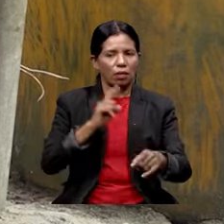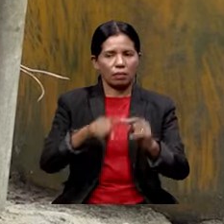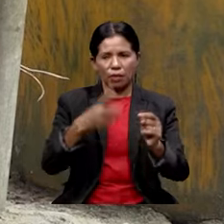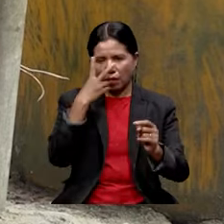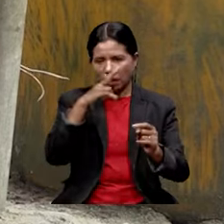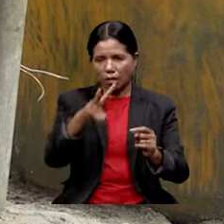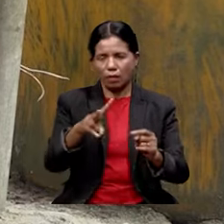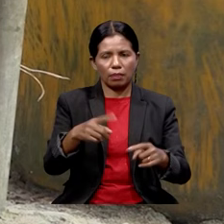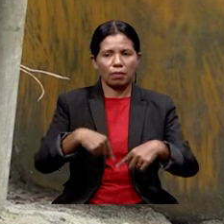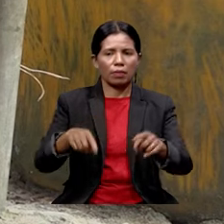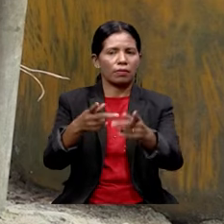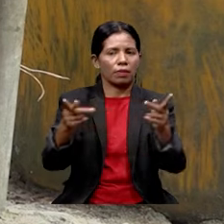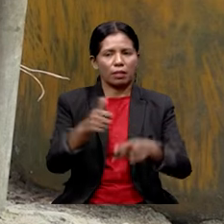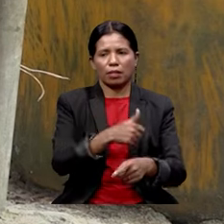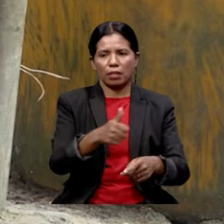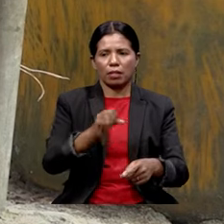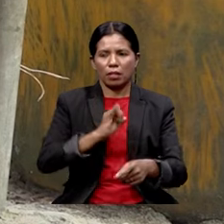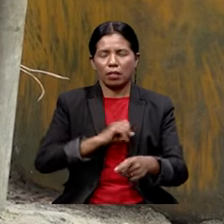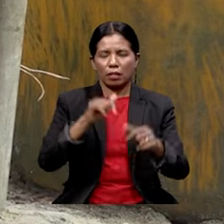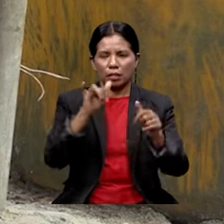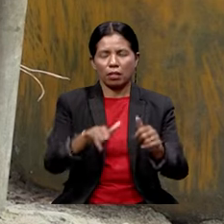bonu marapan na kondena ini halafai.